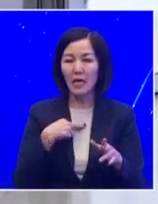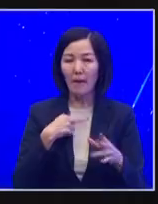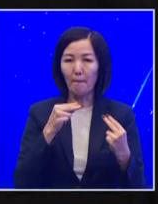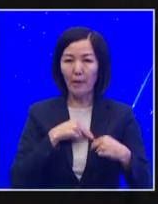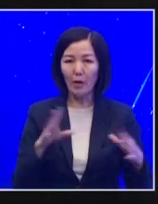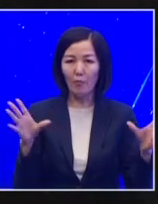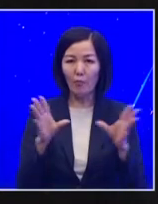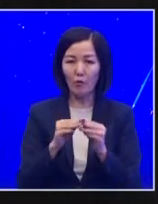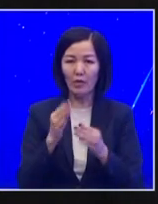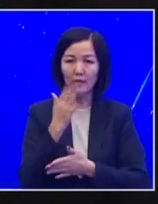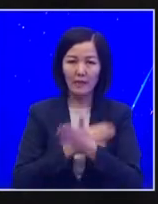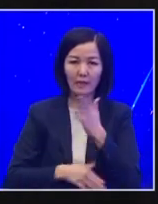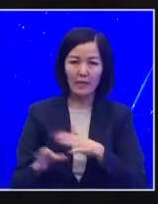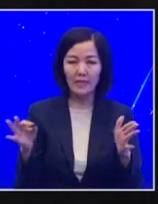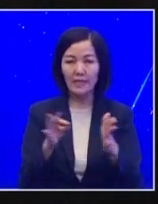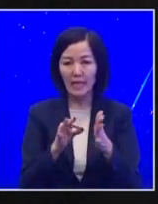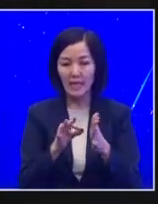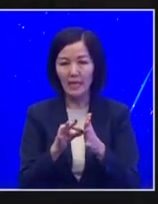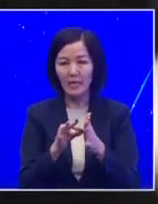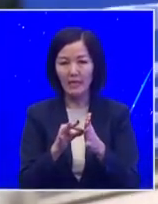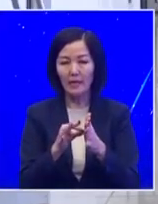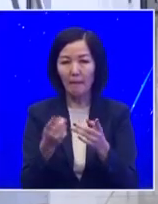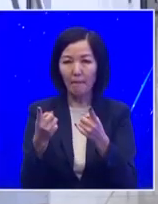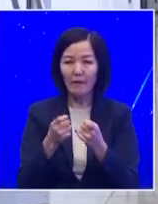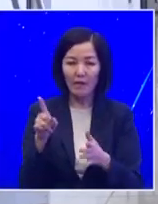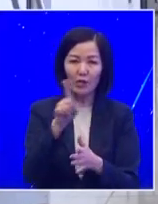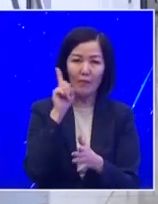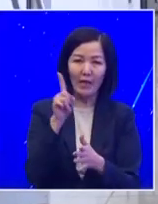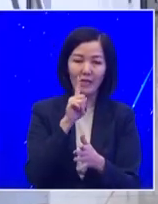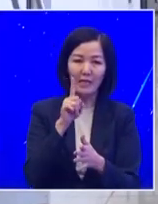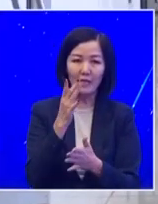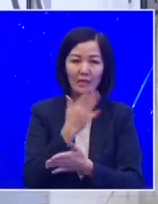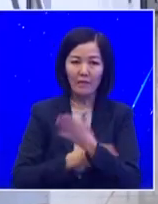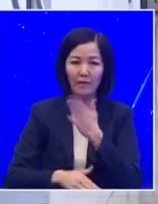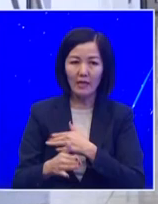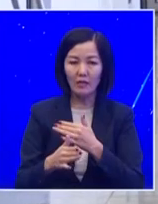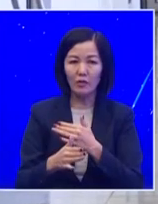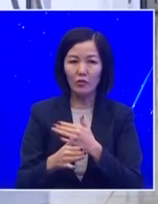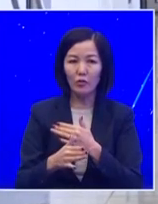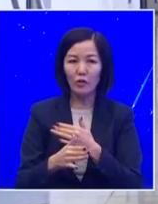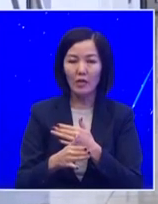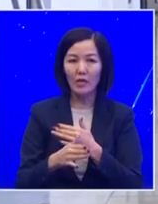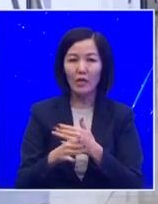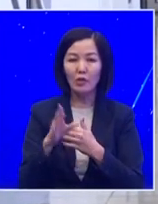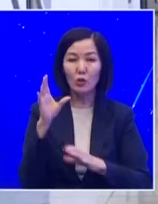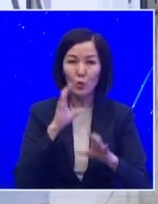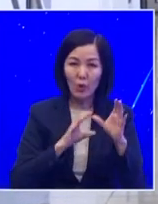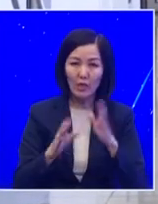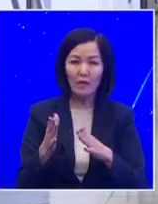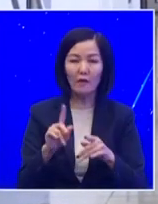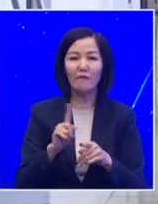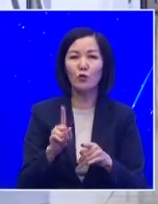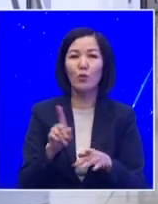инвалидностью. Ставили для себя цель привлечь молодых людей с инвалидностью и студентов, и